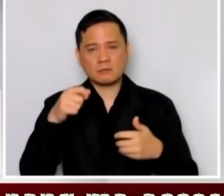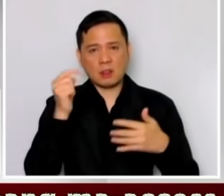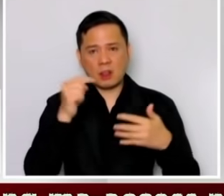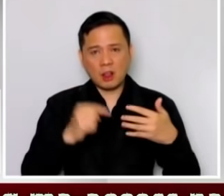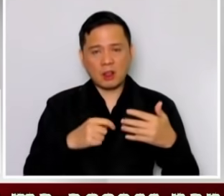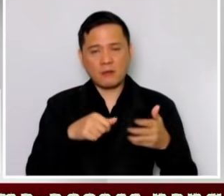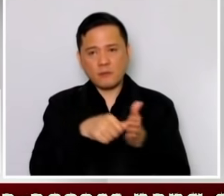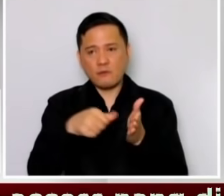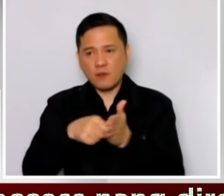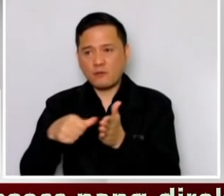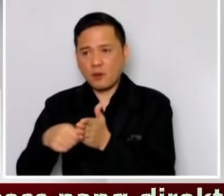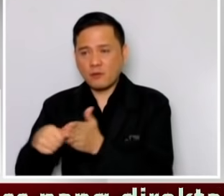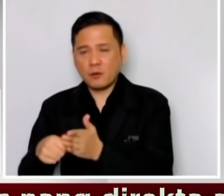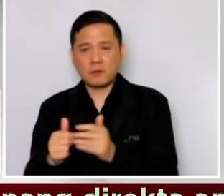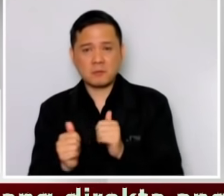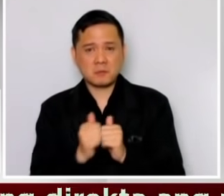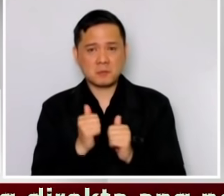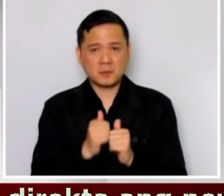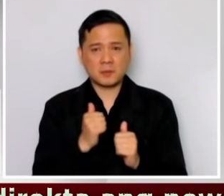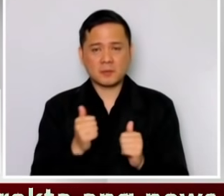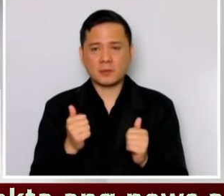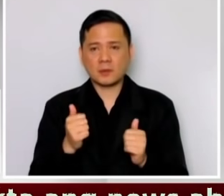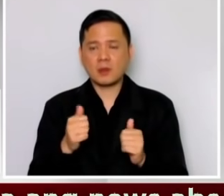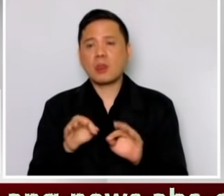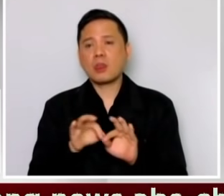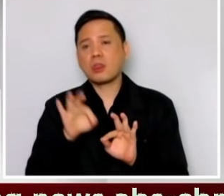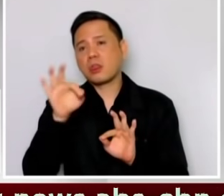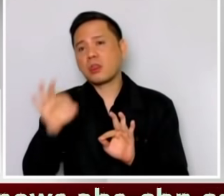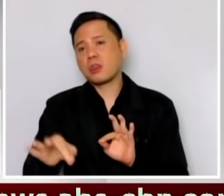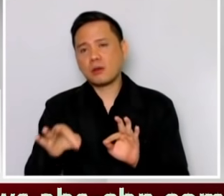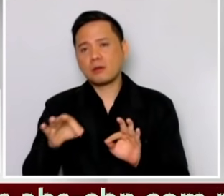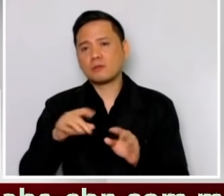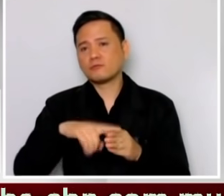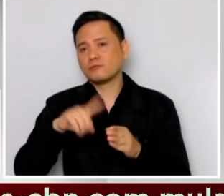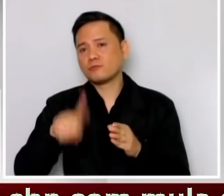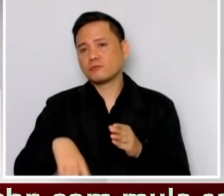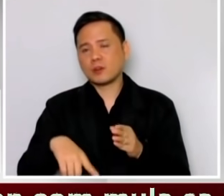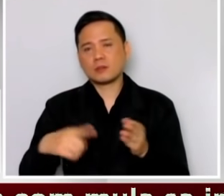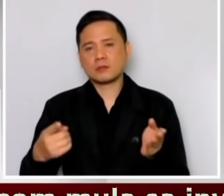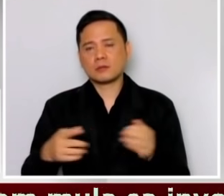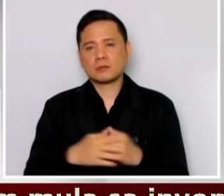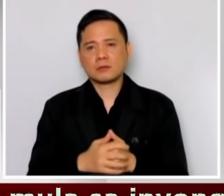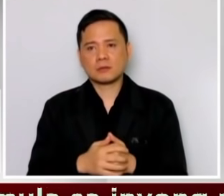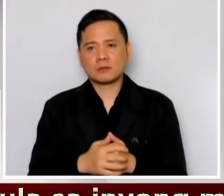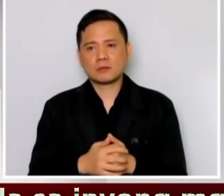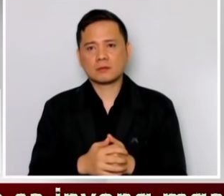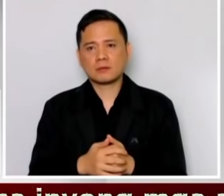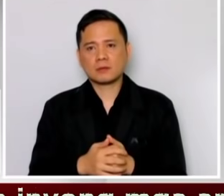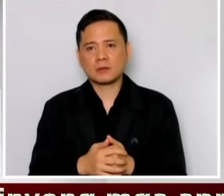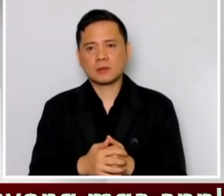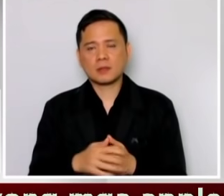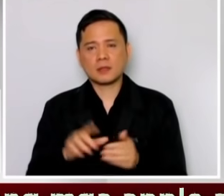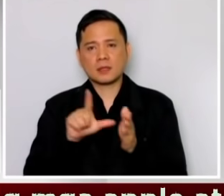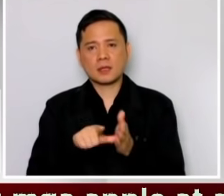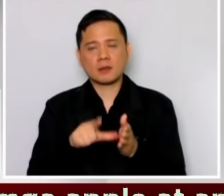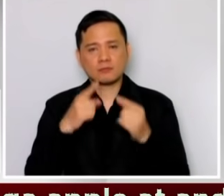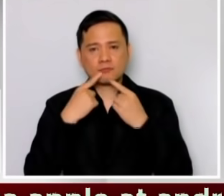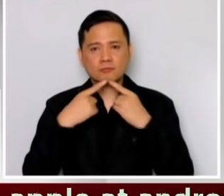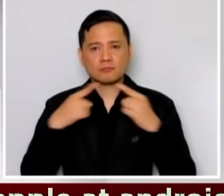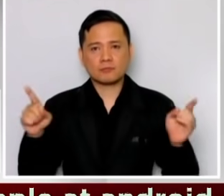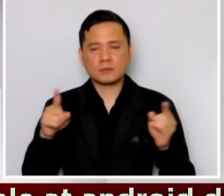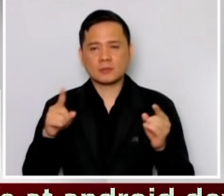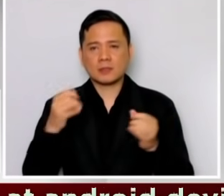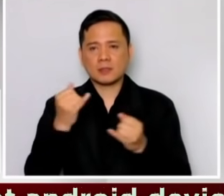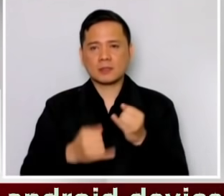silang matiyak na tama ang ilalabas na resolusyon ng Korte Suprema at tama ang botong isa sa publiko kaugnay ng